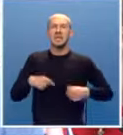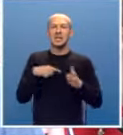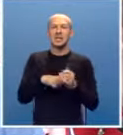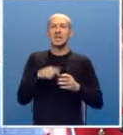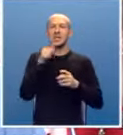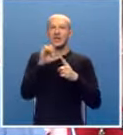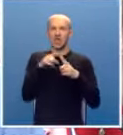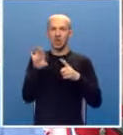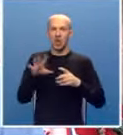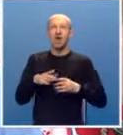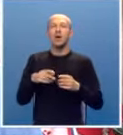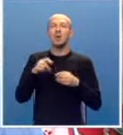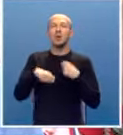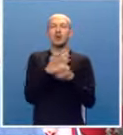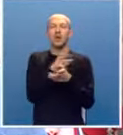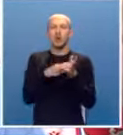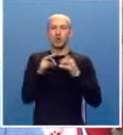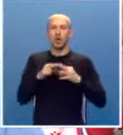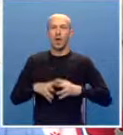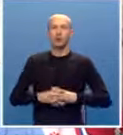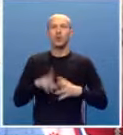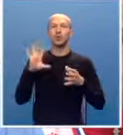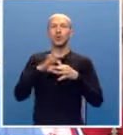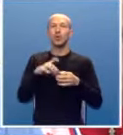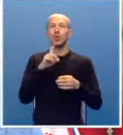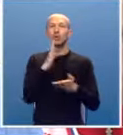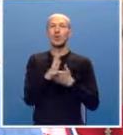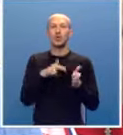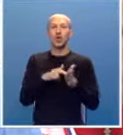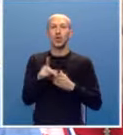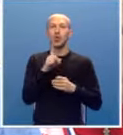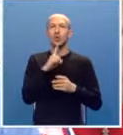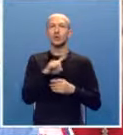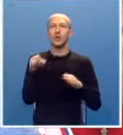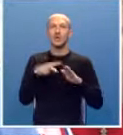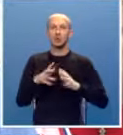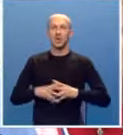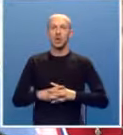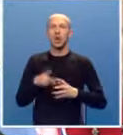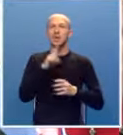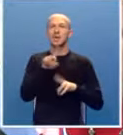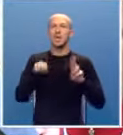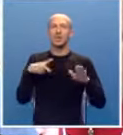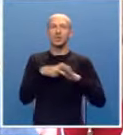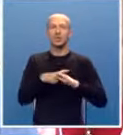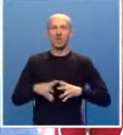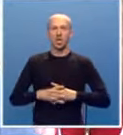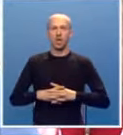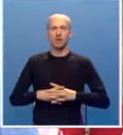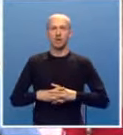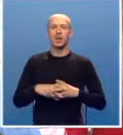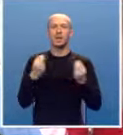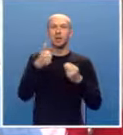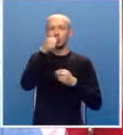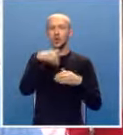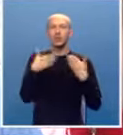kompleks igrište, poslovnu zonu, to su projekti koji su već krenuli i koji su nezaustavljivi, koji se ne mogu zaustaviti, zaista je nešto